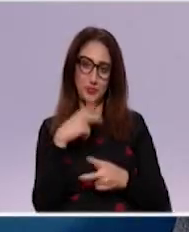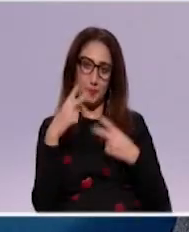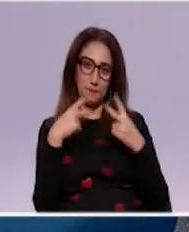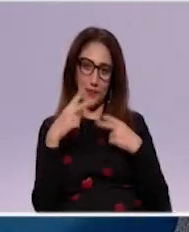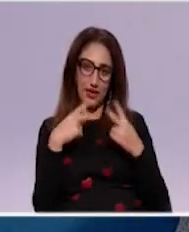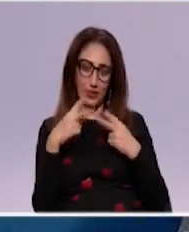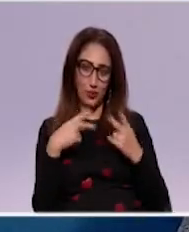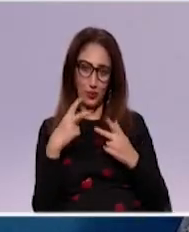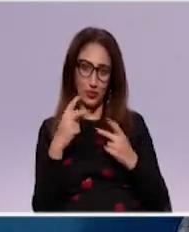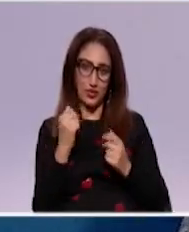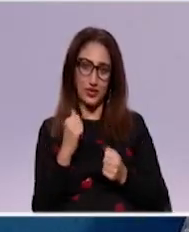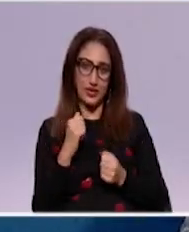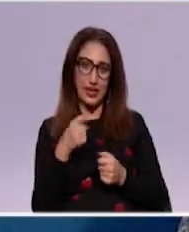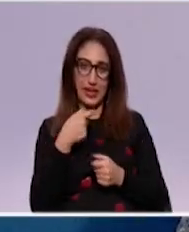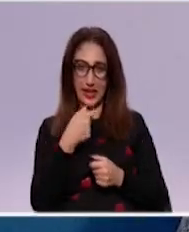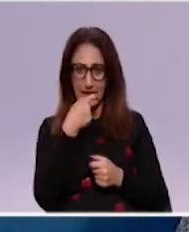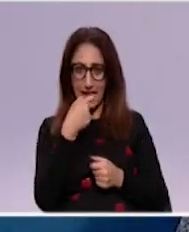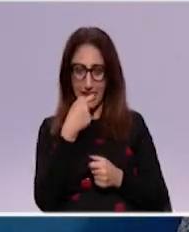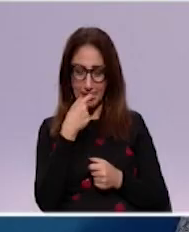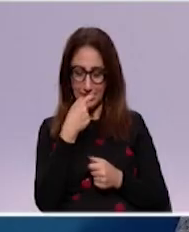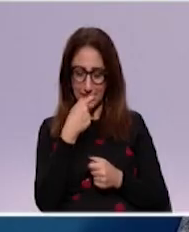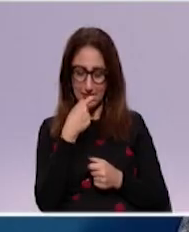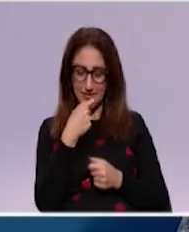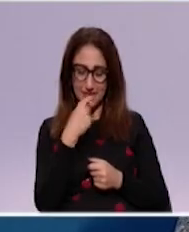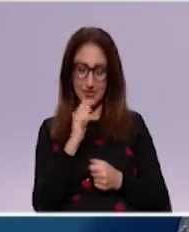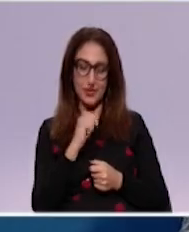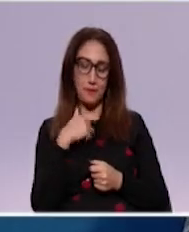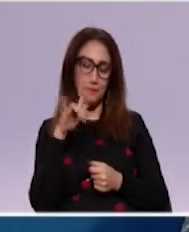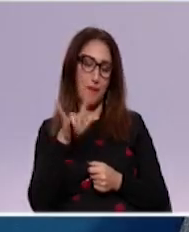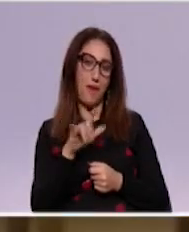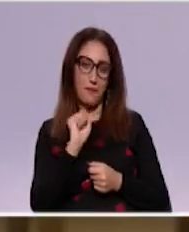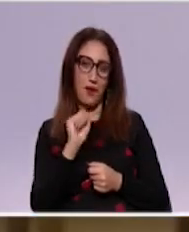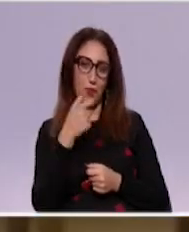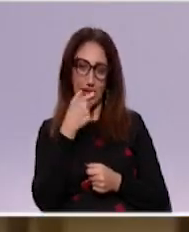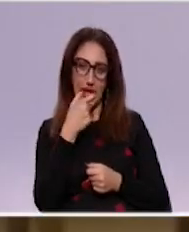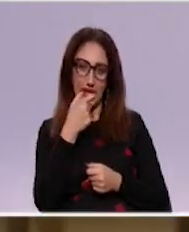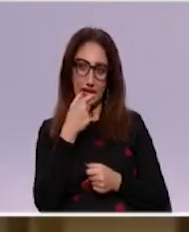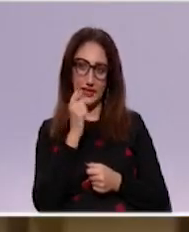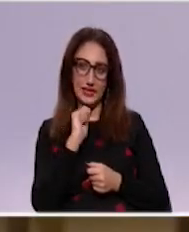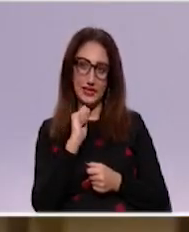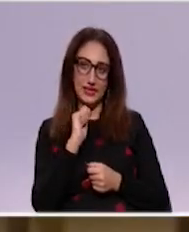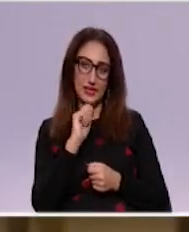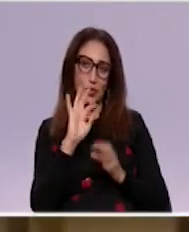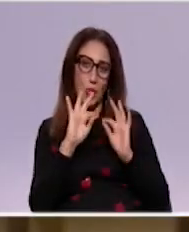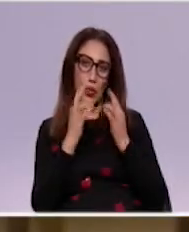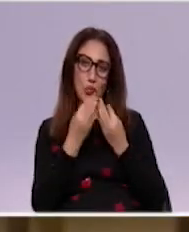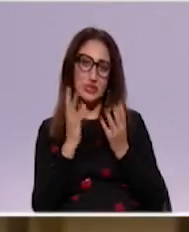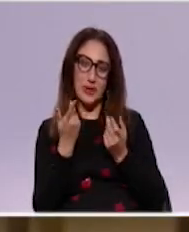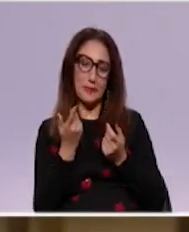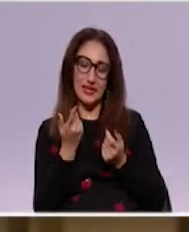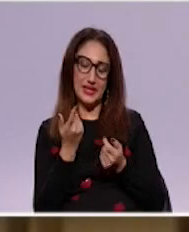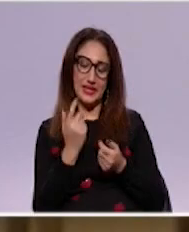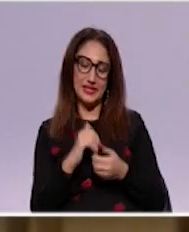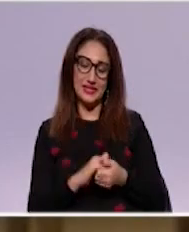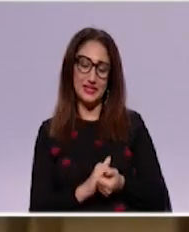ده في بقى الكحك اللي بنبقى عاملينه، حاجة دي انا بحب الكحك قوي قوي. كلمني عن اسرتك، مين الاسرة بقى؟ انت عمرك ما اتكلمت